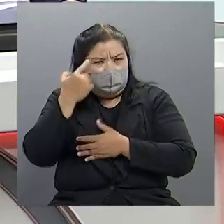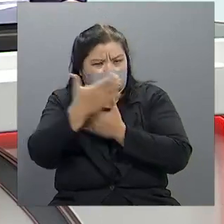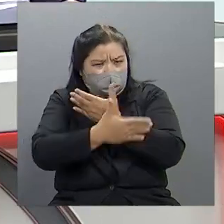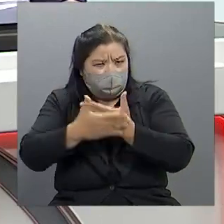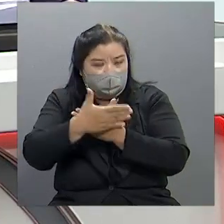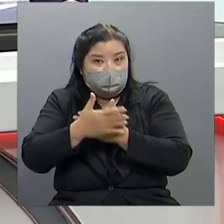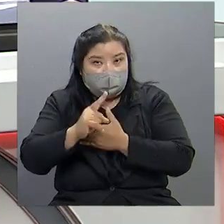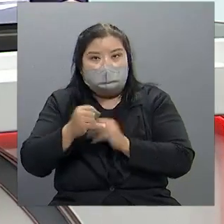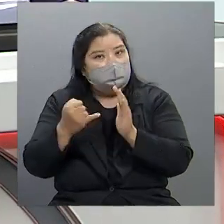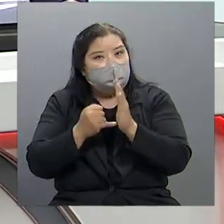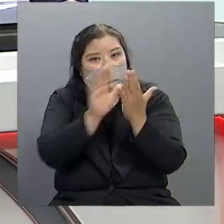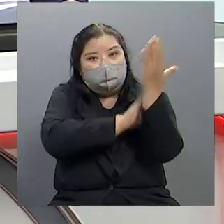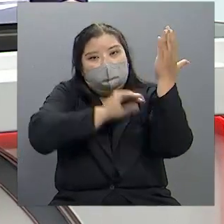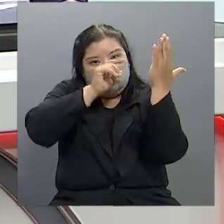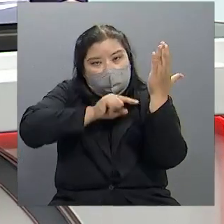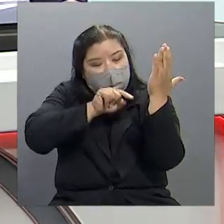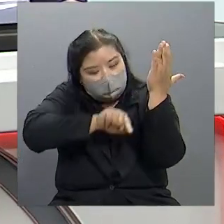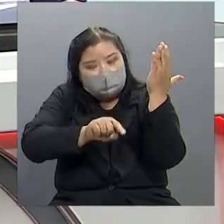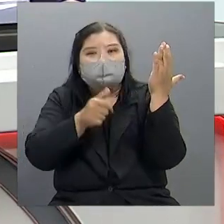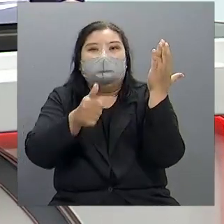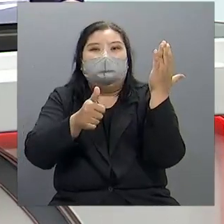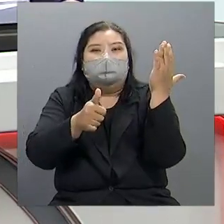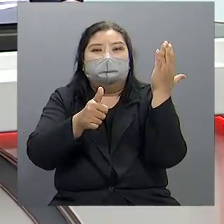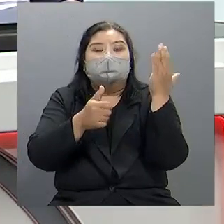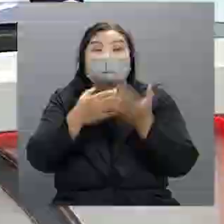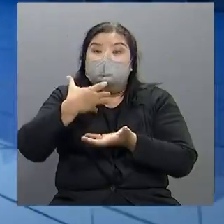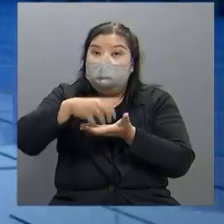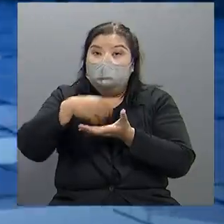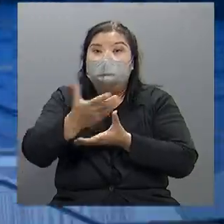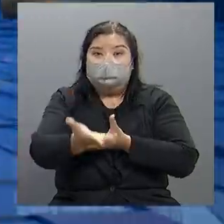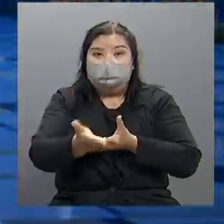ไทยและข้ามไปต่างประเทศได้ด้วยนะคะติดตามกับคุณพิมพ์พิมลค่ะ